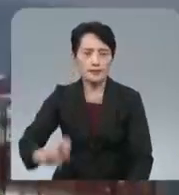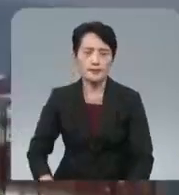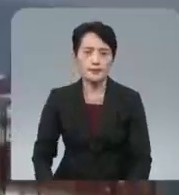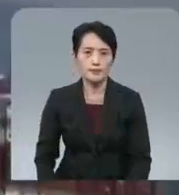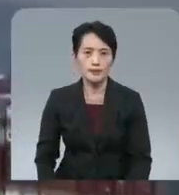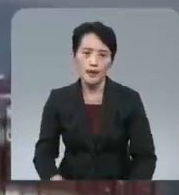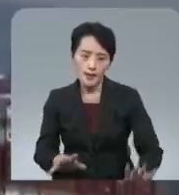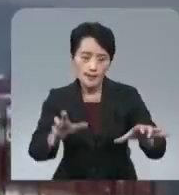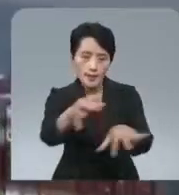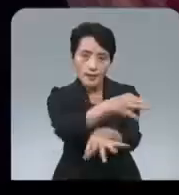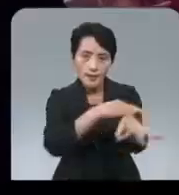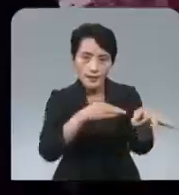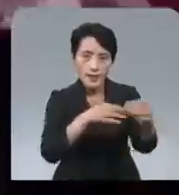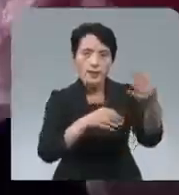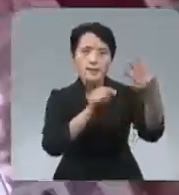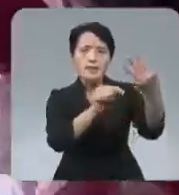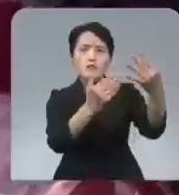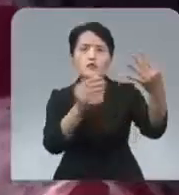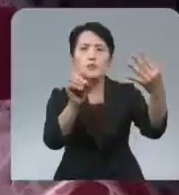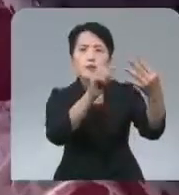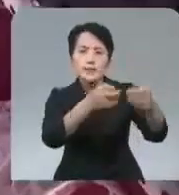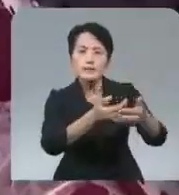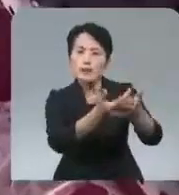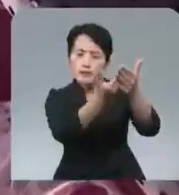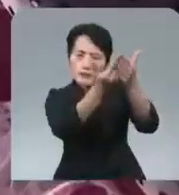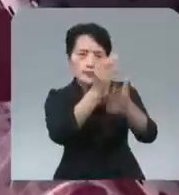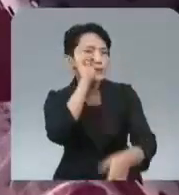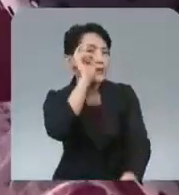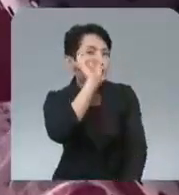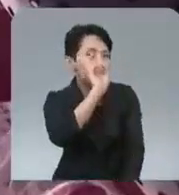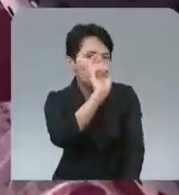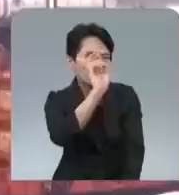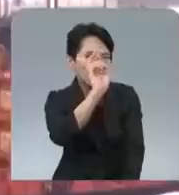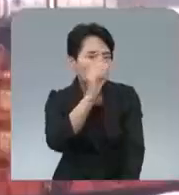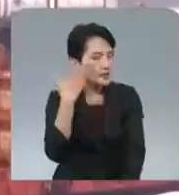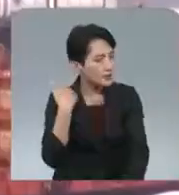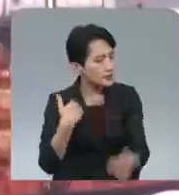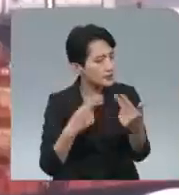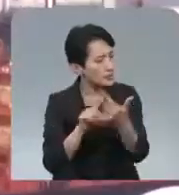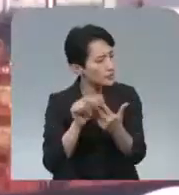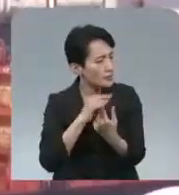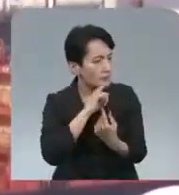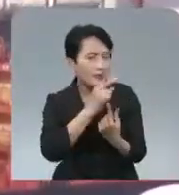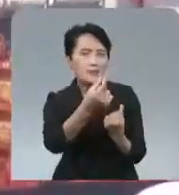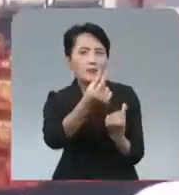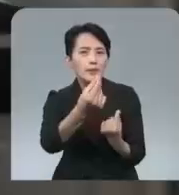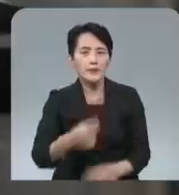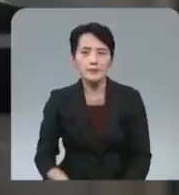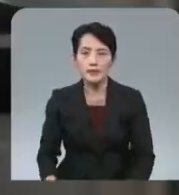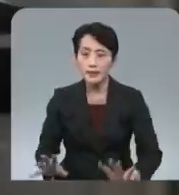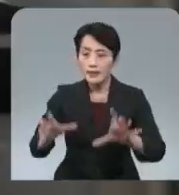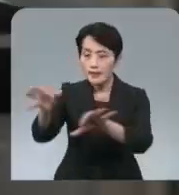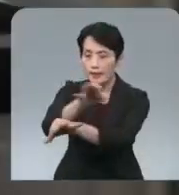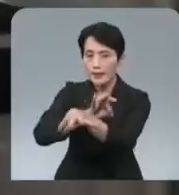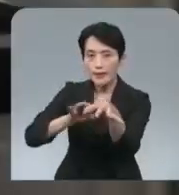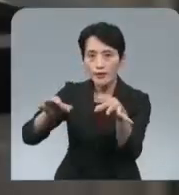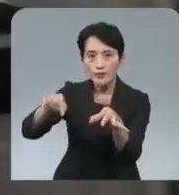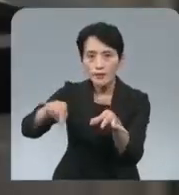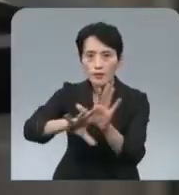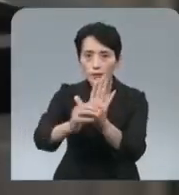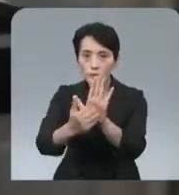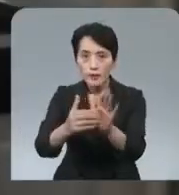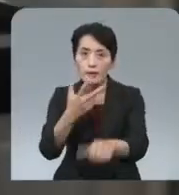также необходимо отметить эффект от принятия дополнительного бюджета правительстве сообщили что средний уровень роста прошлом и